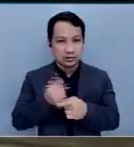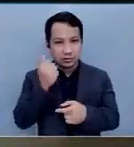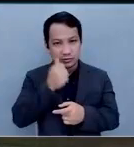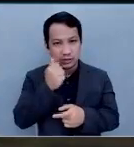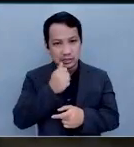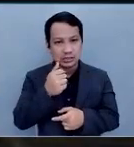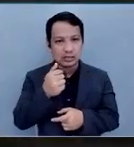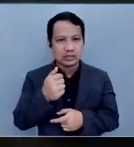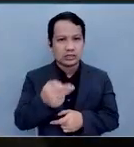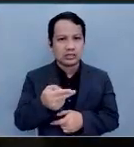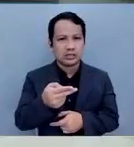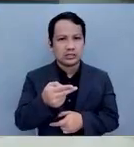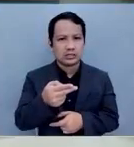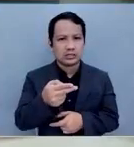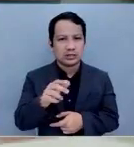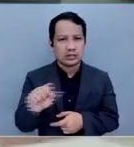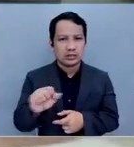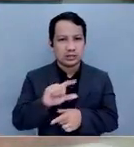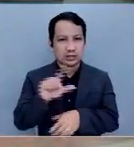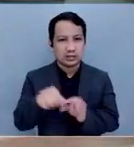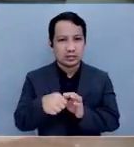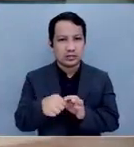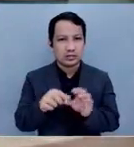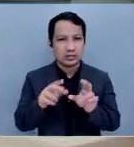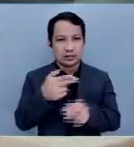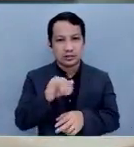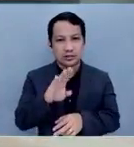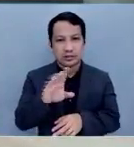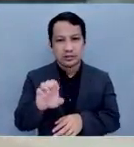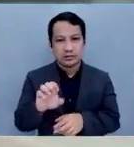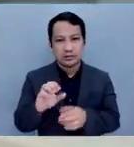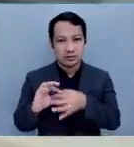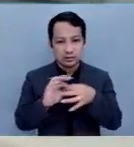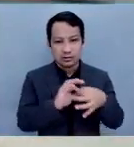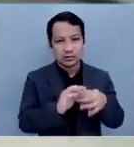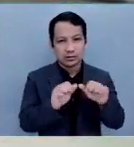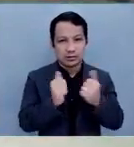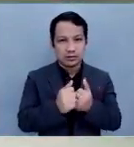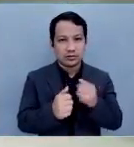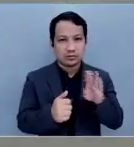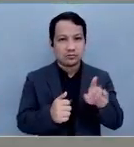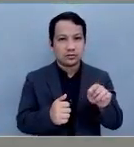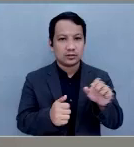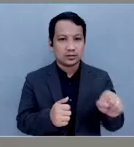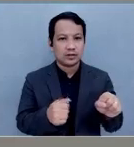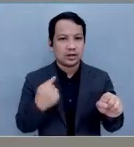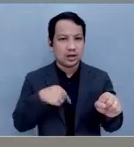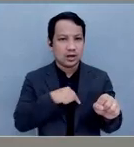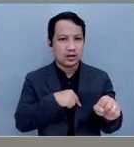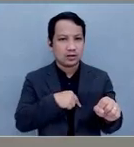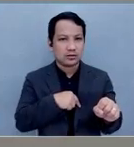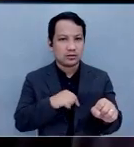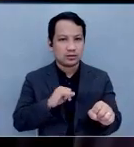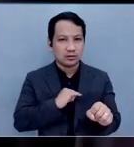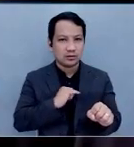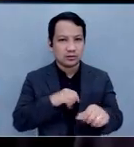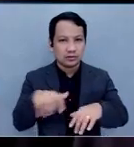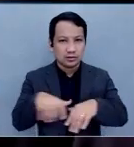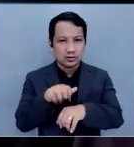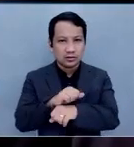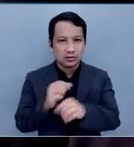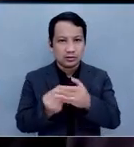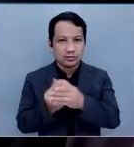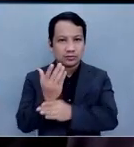ang agency sa likod ng K-pop supergroup na BTS. I put the work in. I feel like I've grown